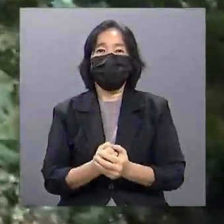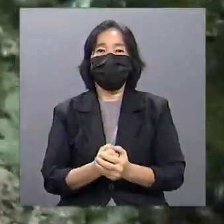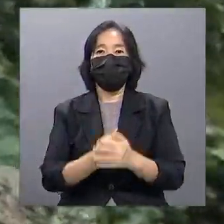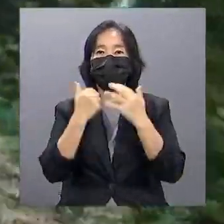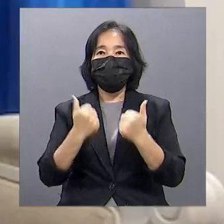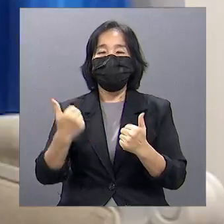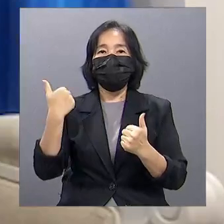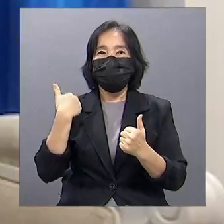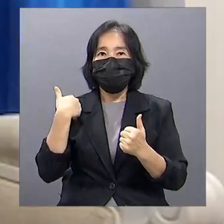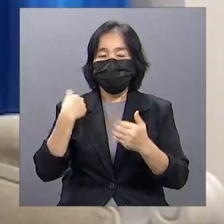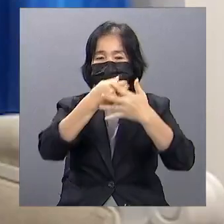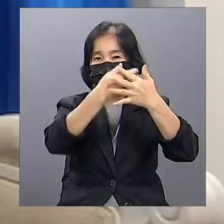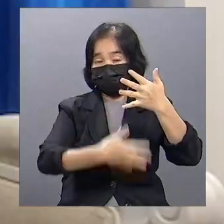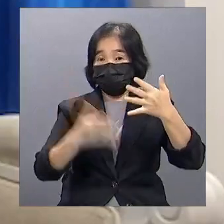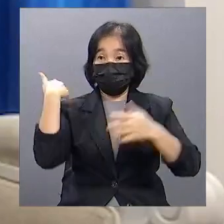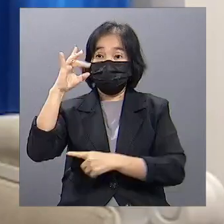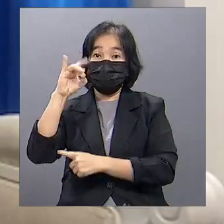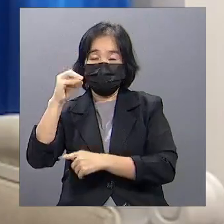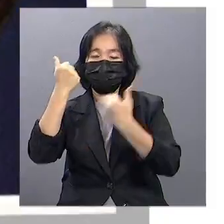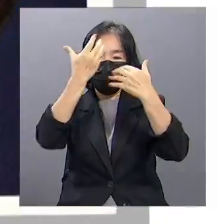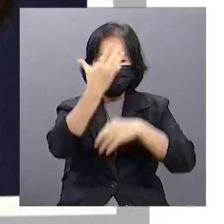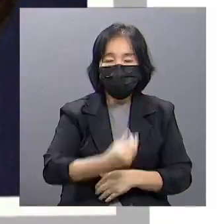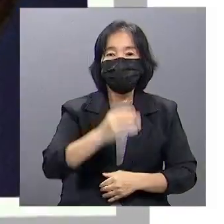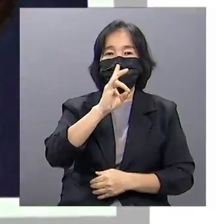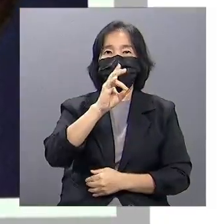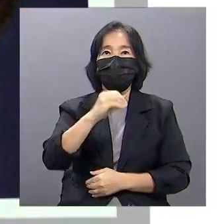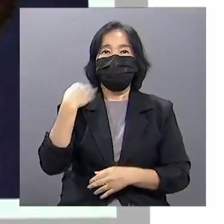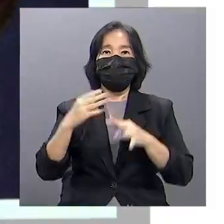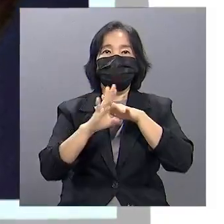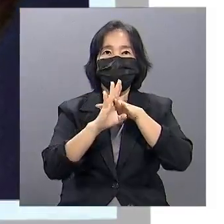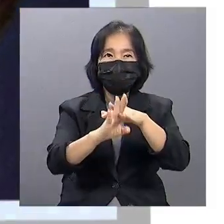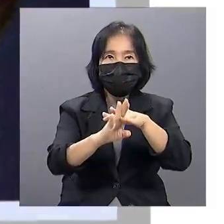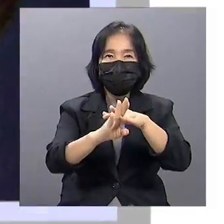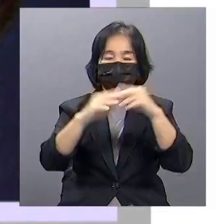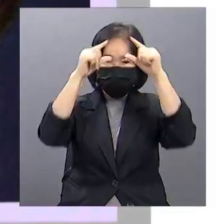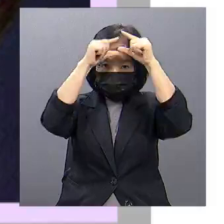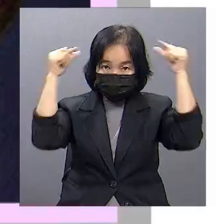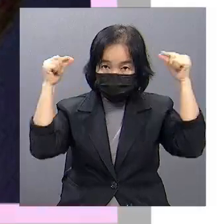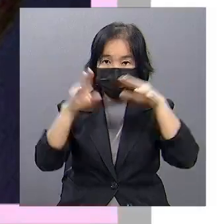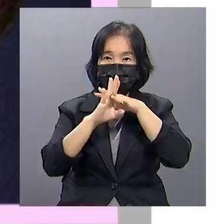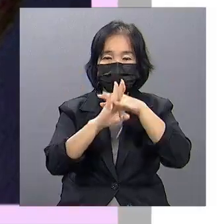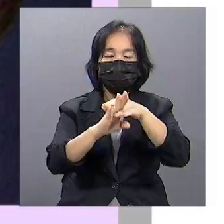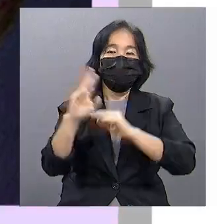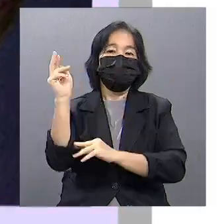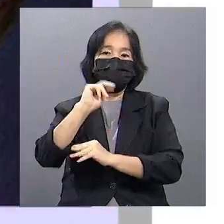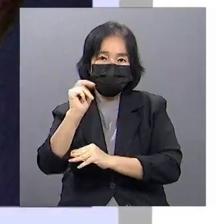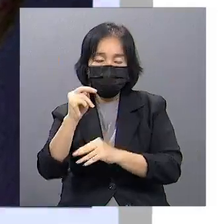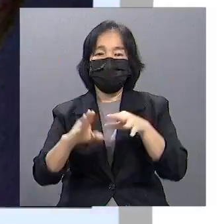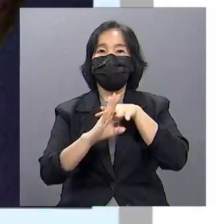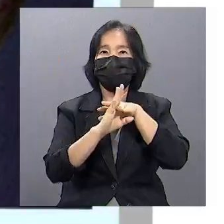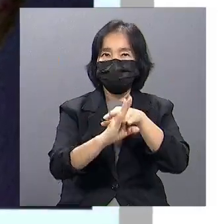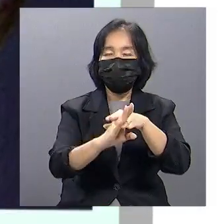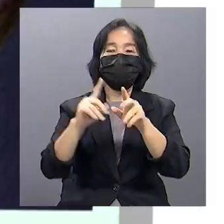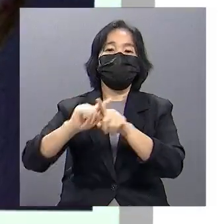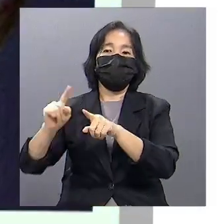อนนี้นะคะก็คือปลาฉลามหัวค้อนยาปลาฉลามหัวค้อนสีน้ำเงินปลาฉลามหัวค้อนใหญ่แล้วก็ปลาฉลามหัวค้อนเรียบนะคะ